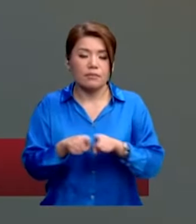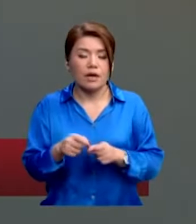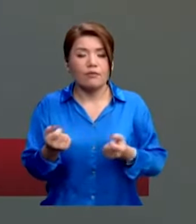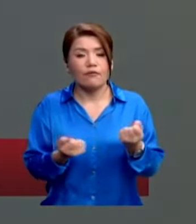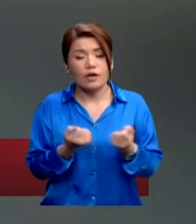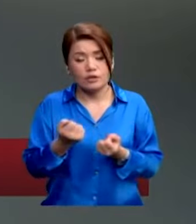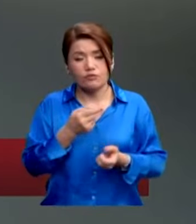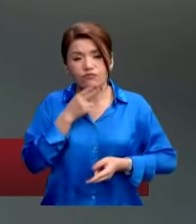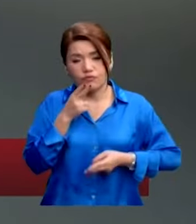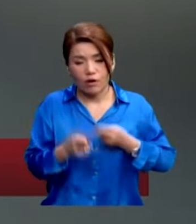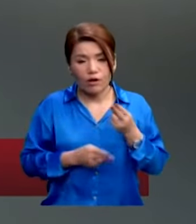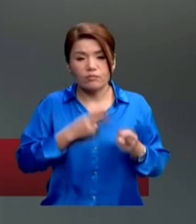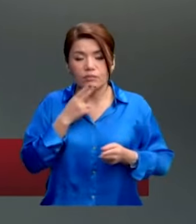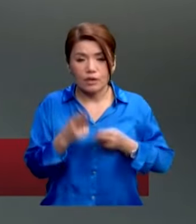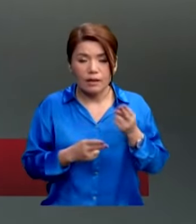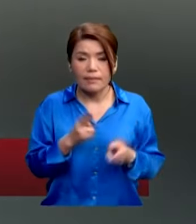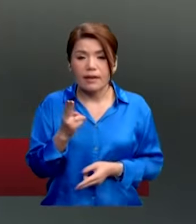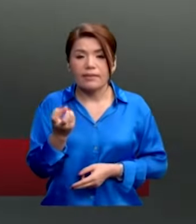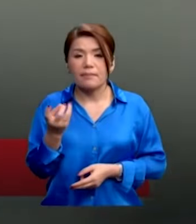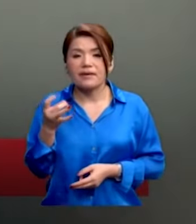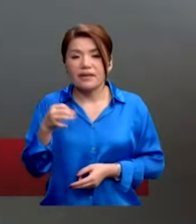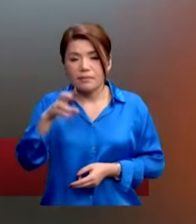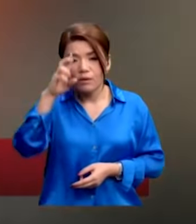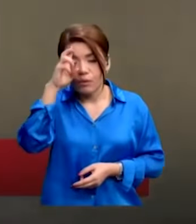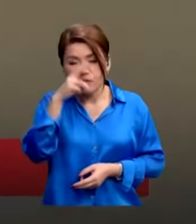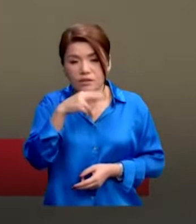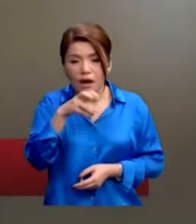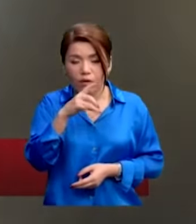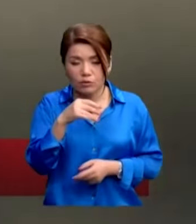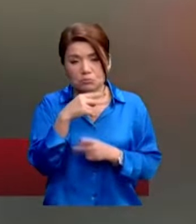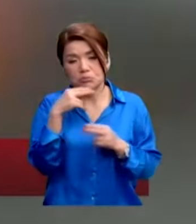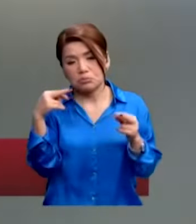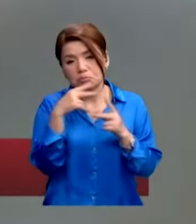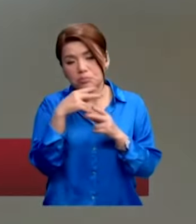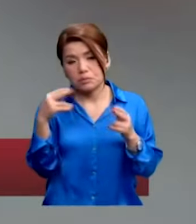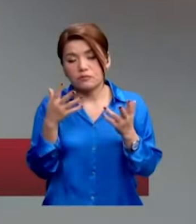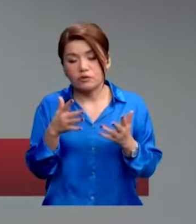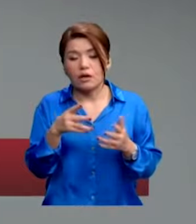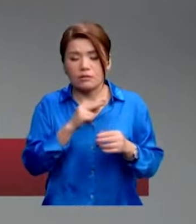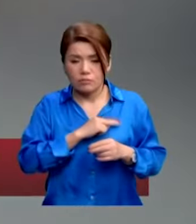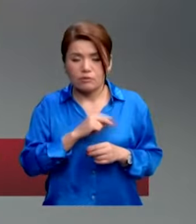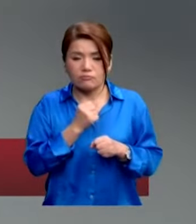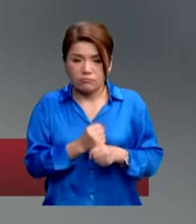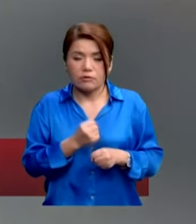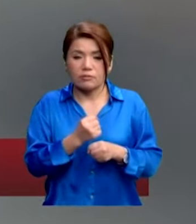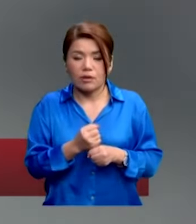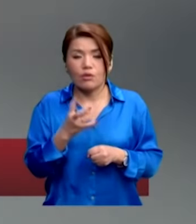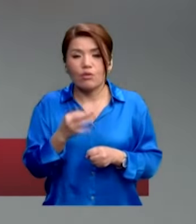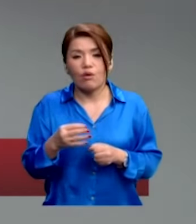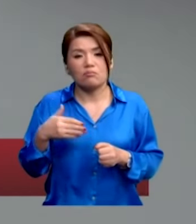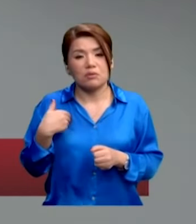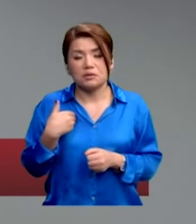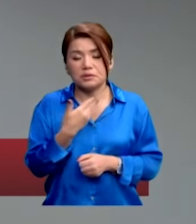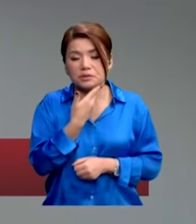справедливо возмущаются а департамент госдоходов вынужден оправдываться мол работает в усиленном режиме а толку нет потому что